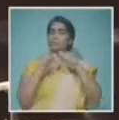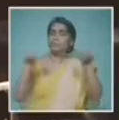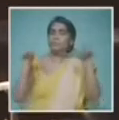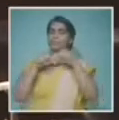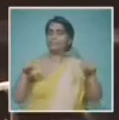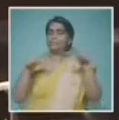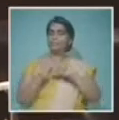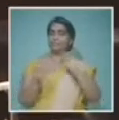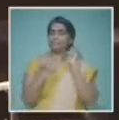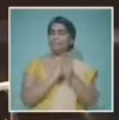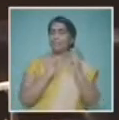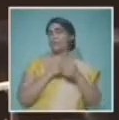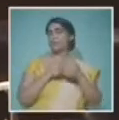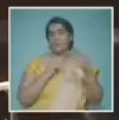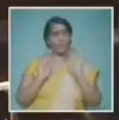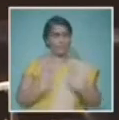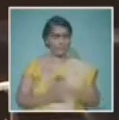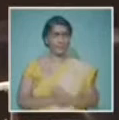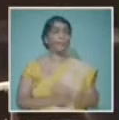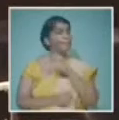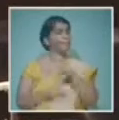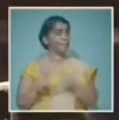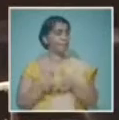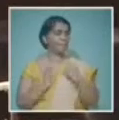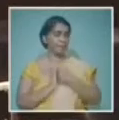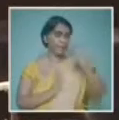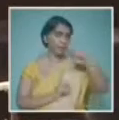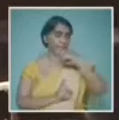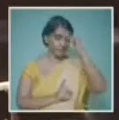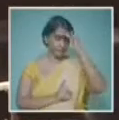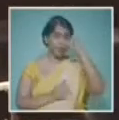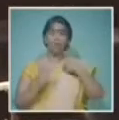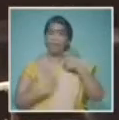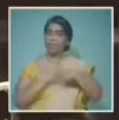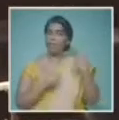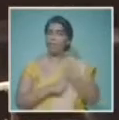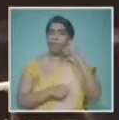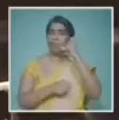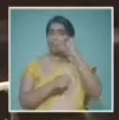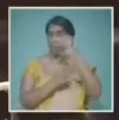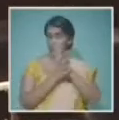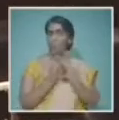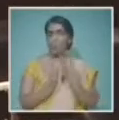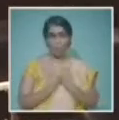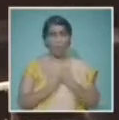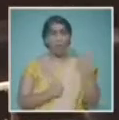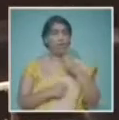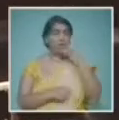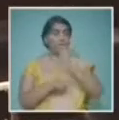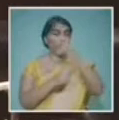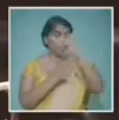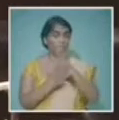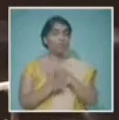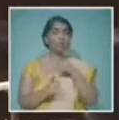දාන සංවිතයකට ස්වභාවයකට මේ ආණ්ඩුව ඇවිල්ලා තිබෙන. ඒ නිසා ගරු නියෝජ්‍ය කතානායකතුමනි අපේ රට නව ආණ්ඩුක්‍රම ව්‍යවස්ථාවක් ඕන. නව ආණ්ඩුක්‍රම